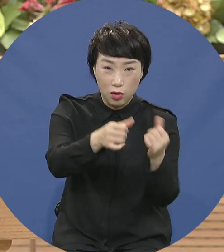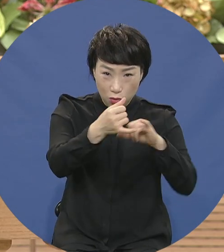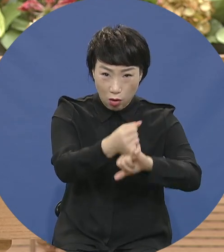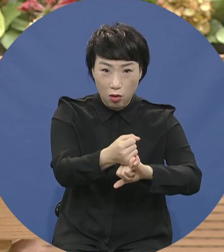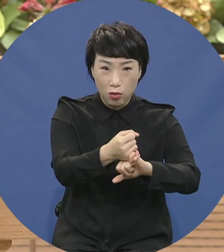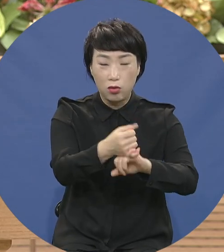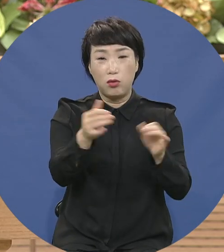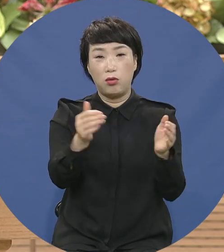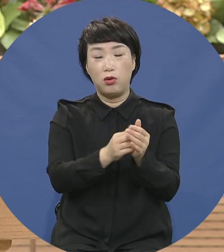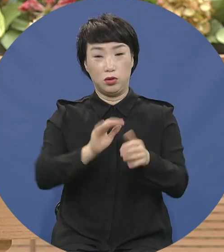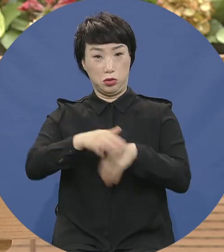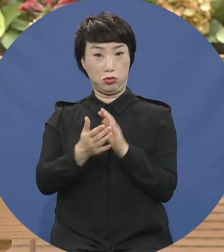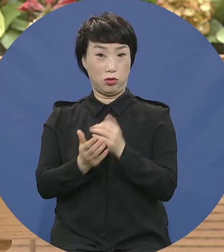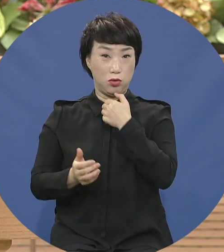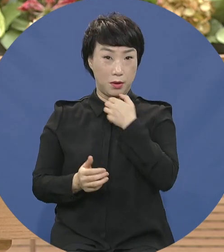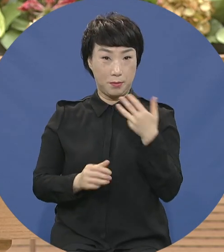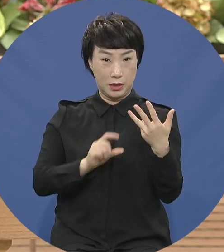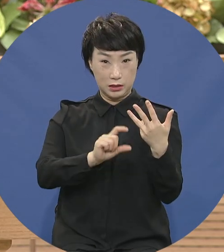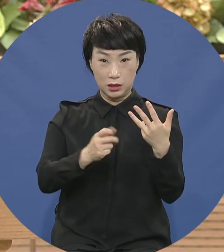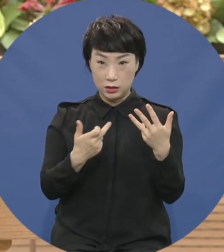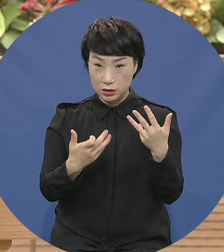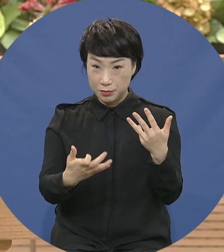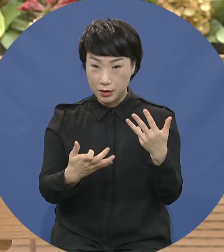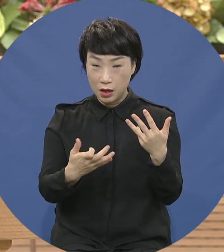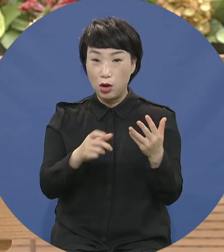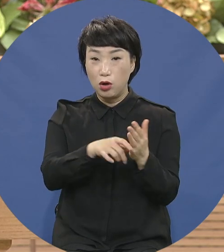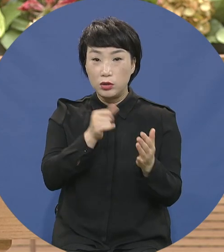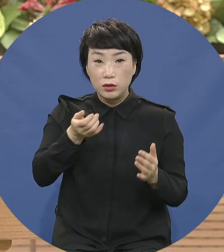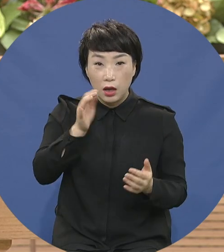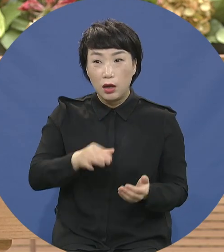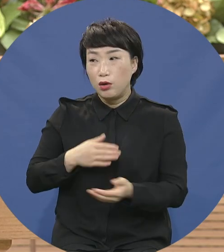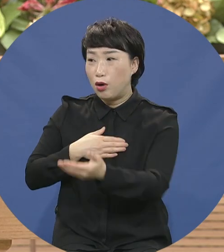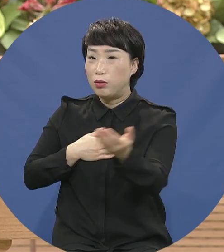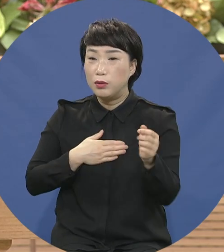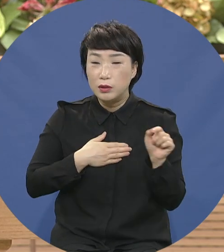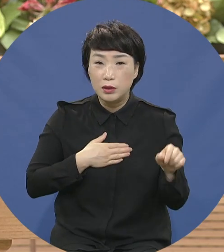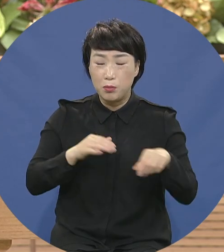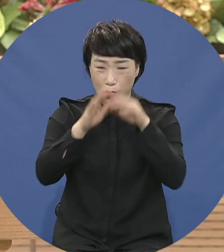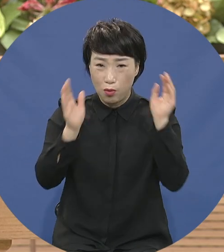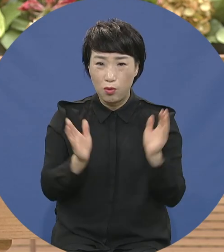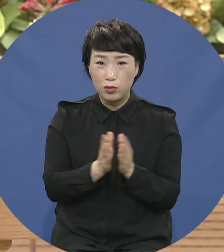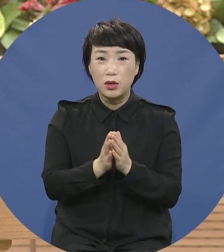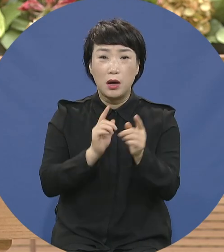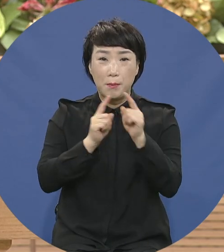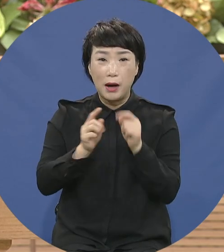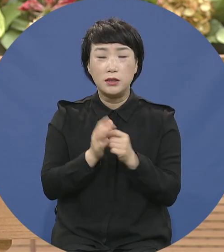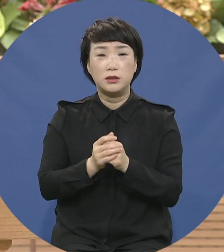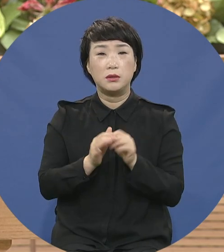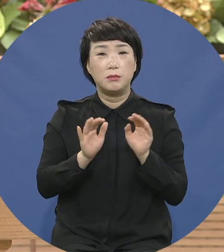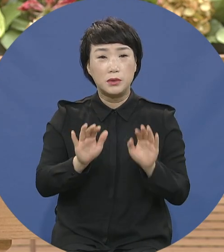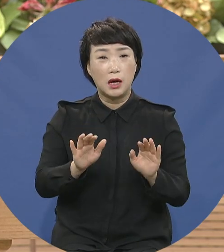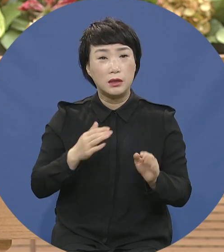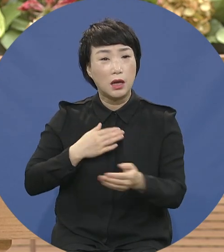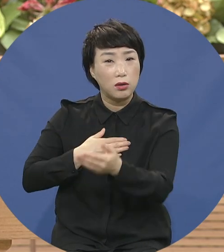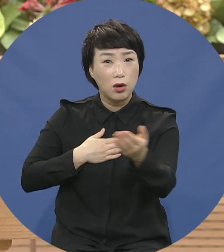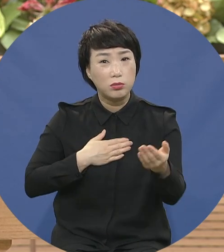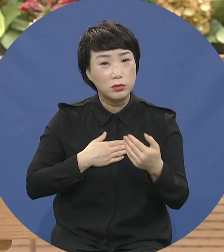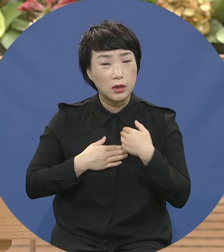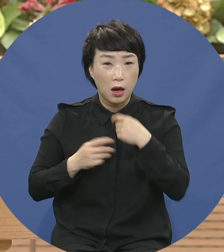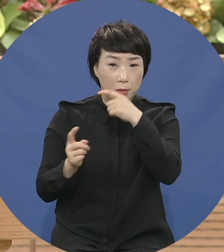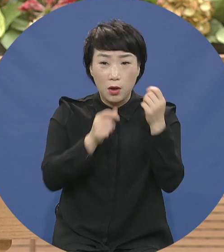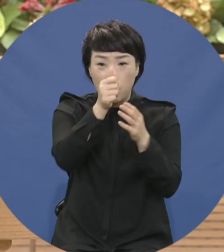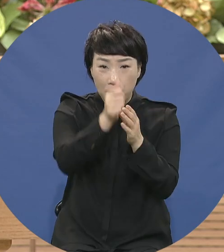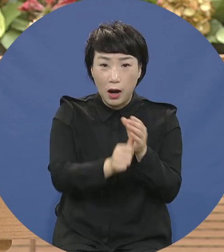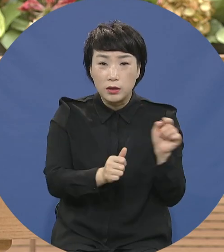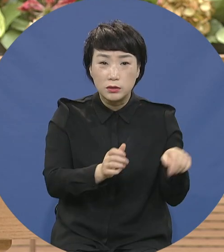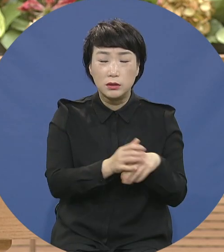죽을 것이라고 도마서 8장 14절도 말씀하셨는데, 이런 모든 말씀에서 내가